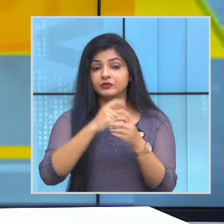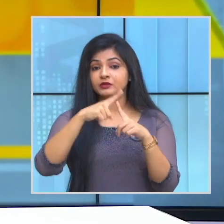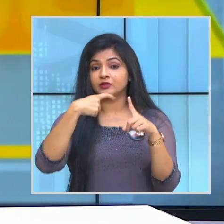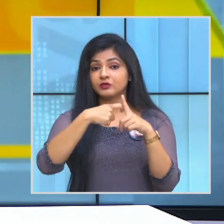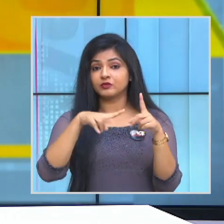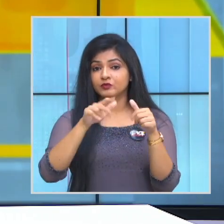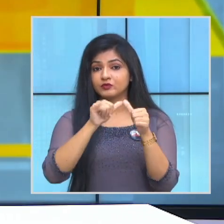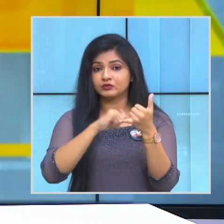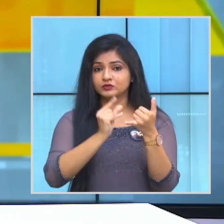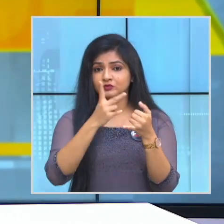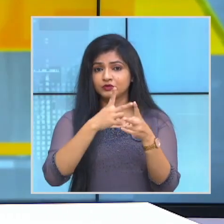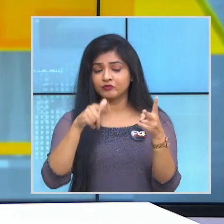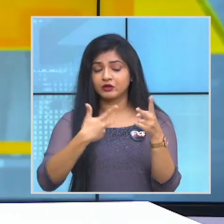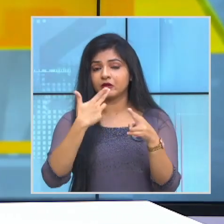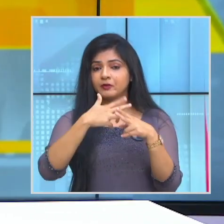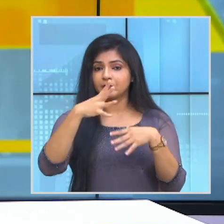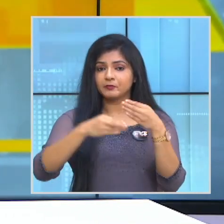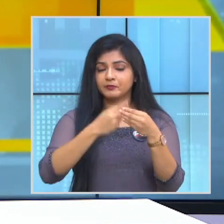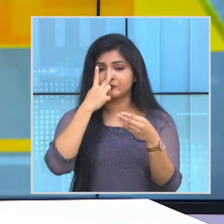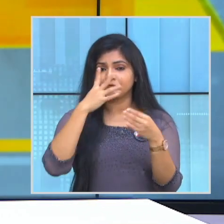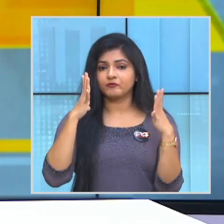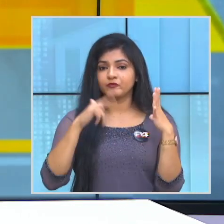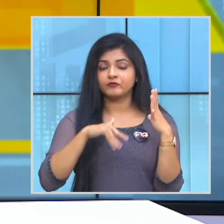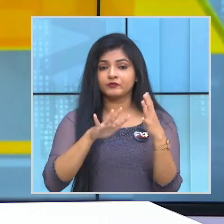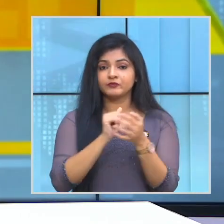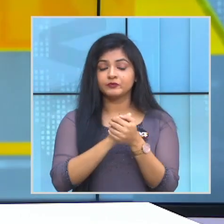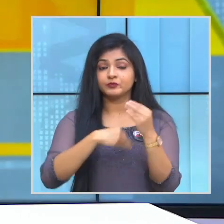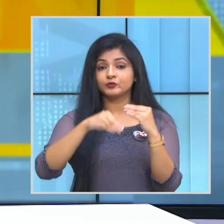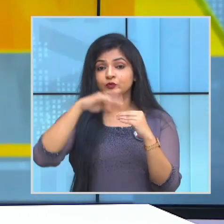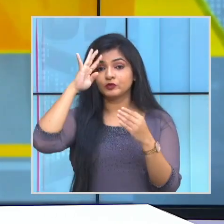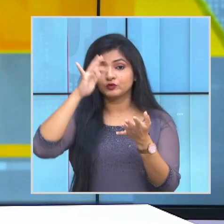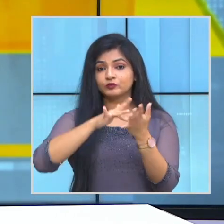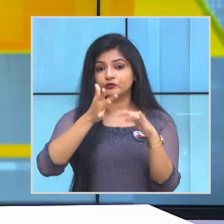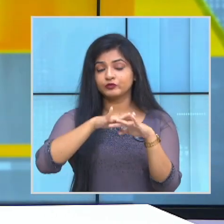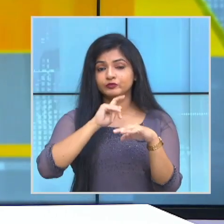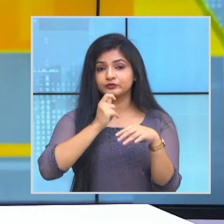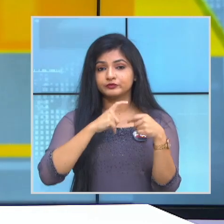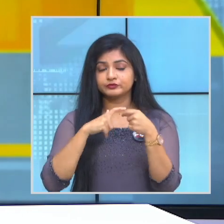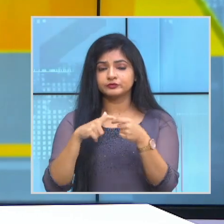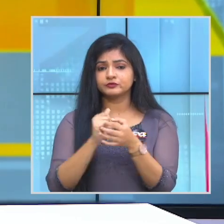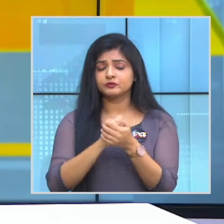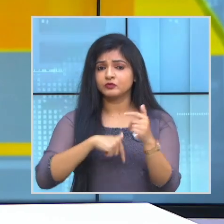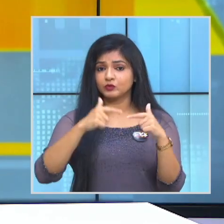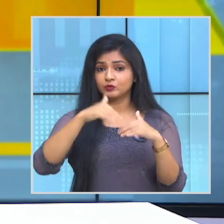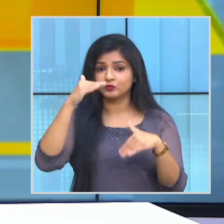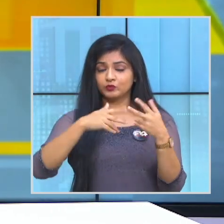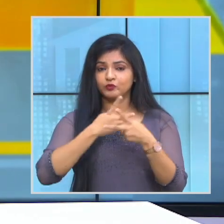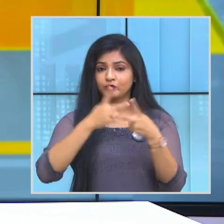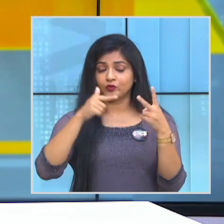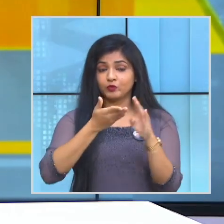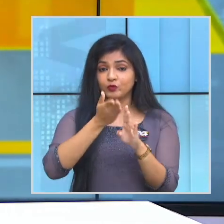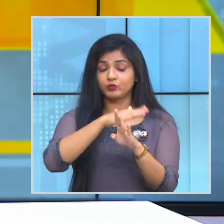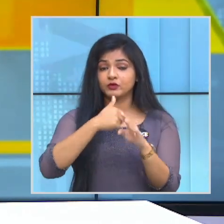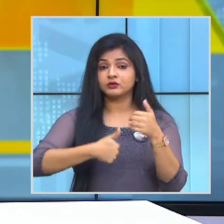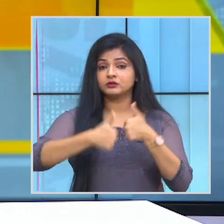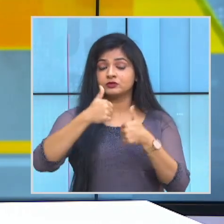സംസ്ഥാന സെക്രട്ടേറിയറ്റ് അംഗം PK ബിജു എന്നിവരുടെ പേരും പരിഗണനയിലുണ്ട്. സൂരജ് സജി ചേരുന്നുണ്ട് വിവരങ്ങളുമായി തൃശൂരിൽ നിന്ന്. സൂരജ്, തെരഞ്ഞെടുപ്പ് പ്രഖ്യാപനത്തിന് മുമ്പേ തന്നെ